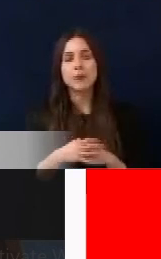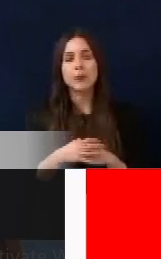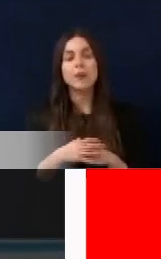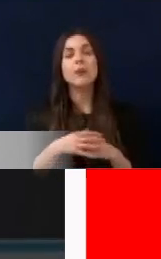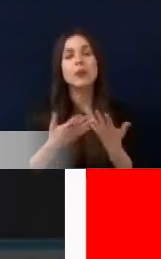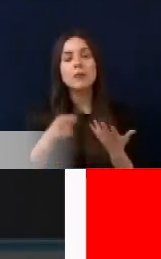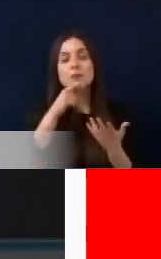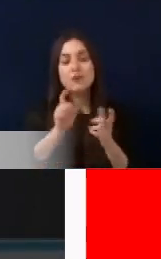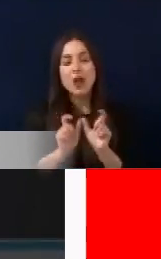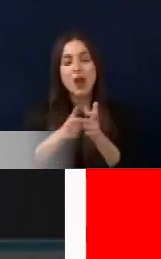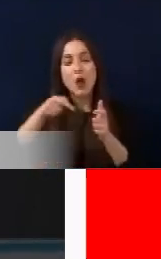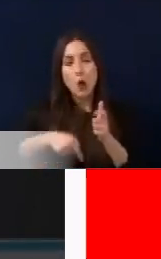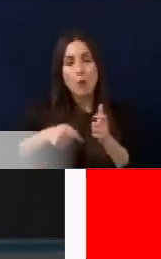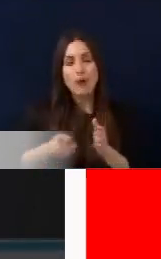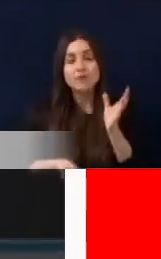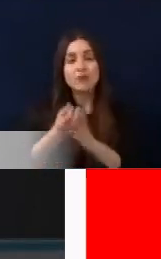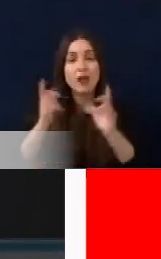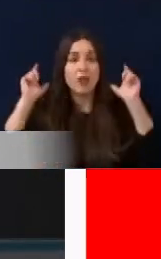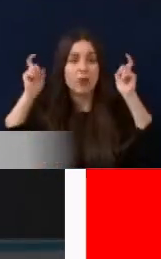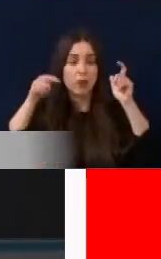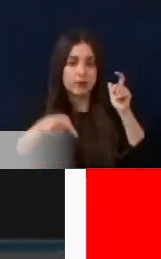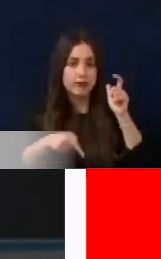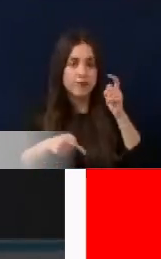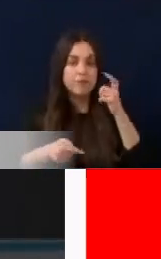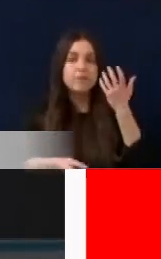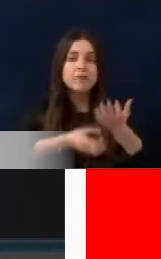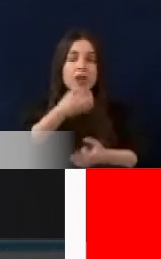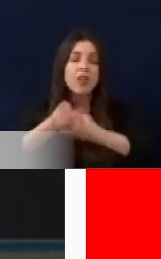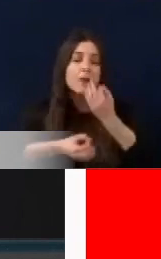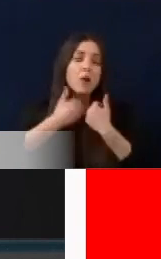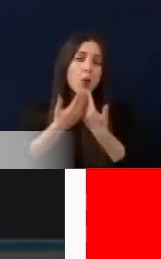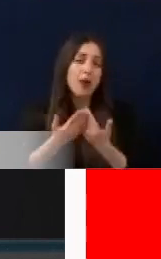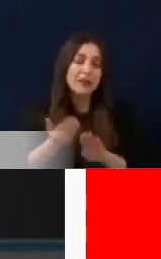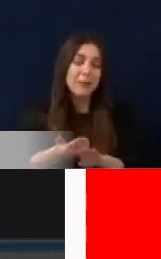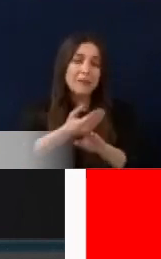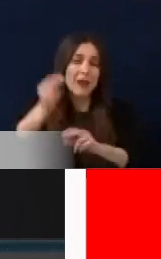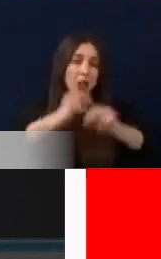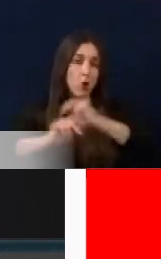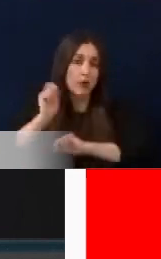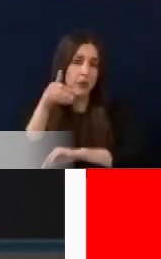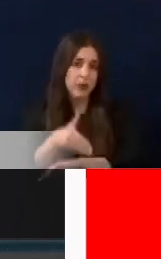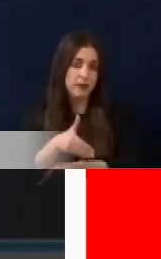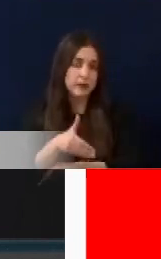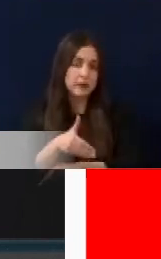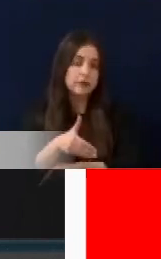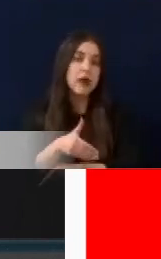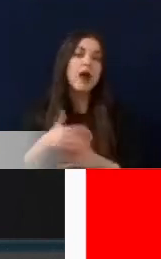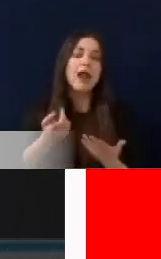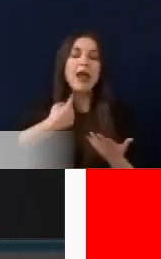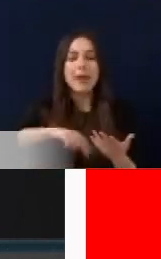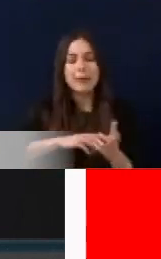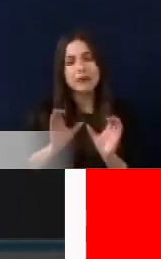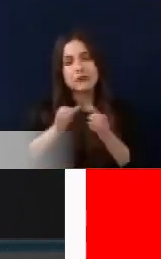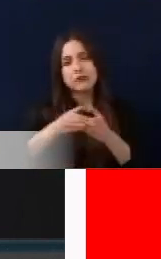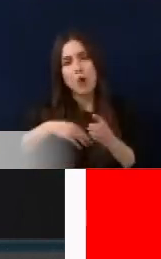από το κόμμα πριν από τις εθνικές εκλογές. Σε κάθε περίπτωση, η στρατηγική του κόμματός μας